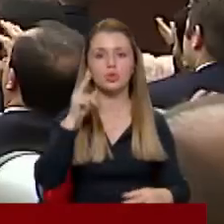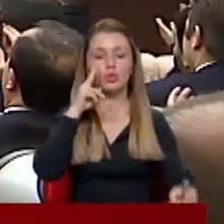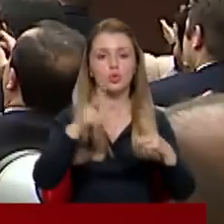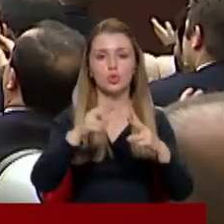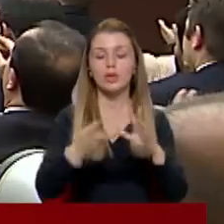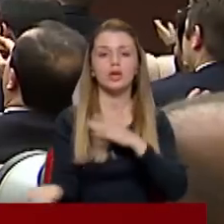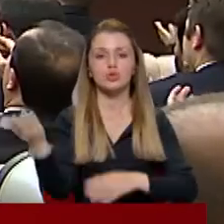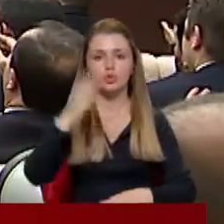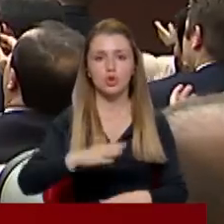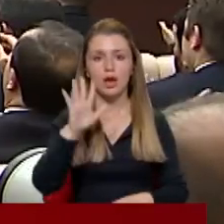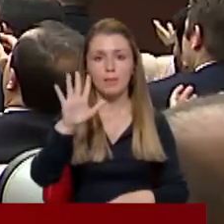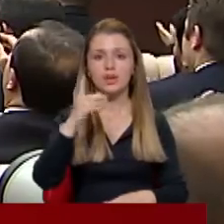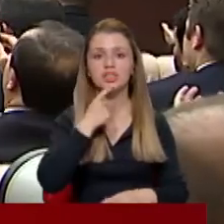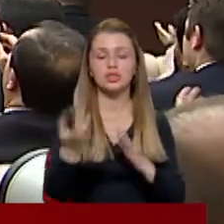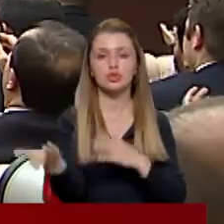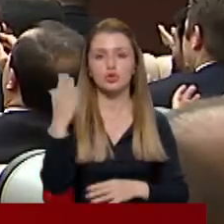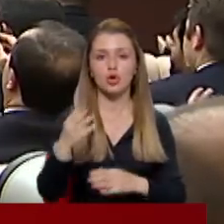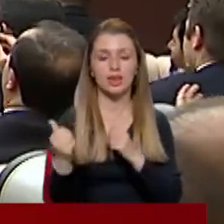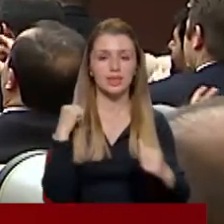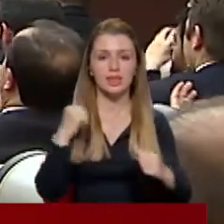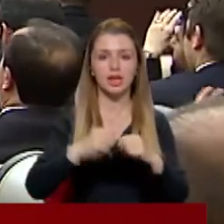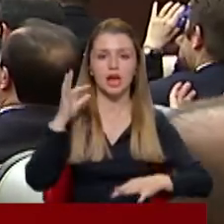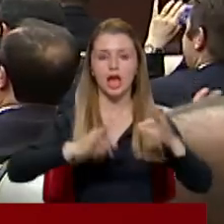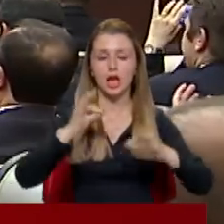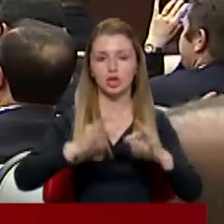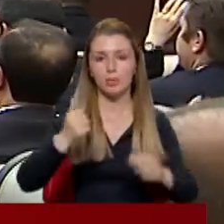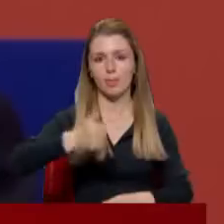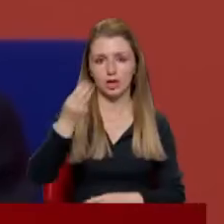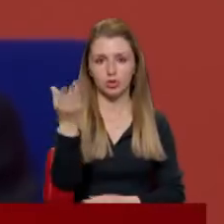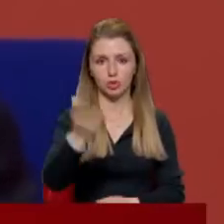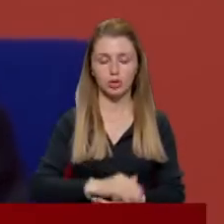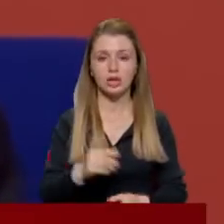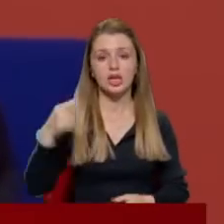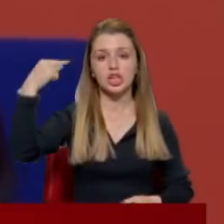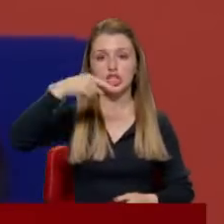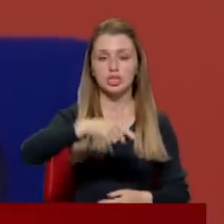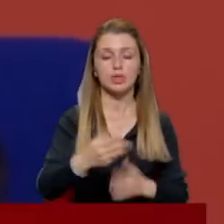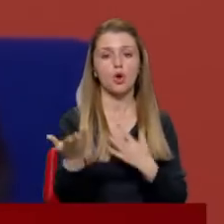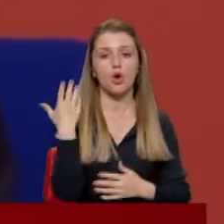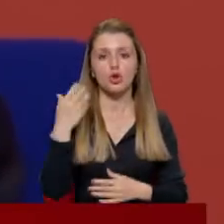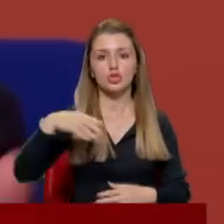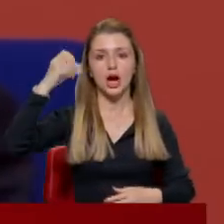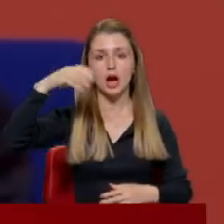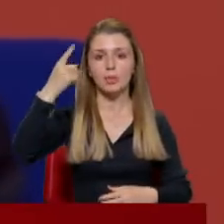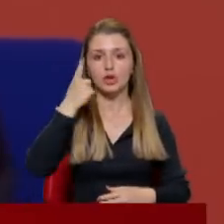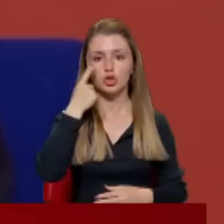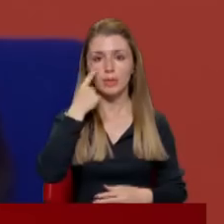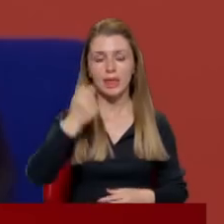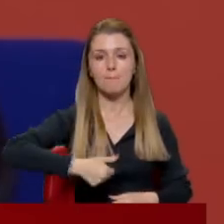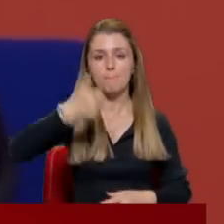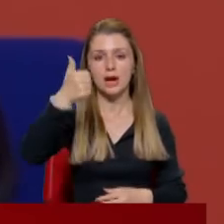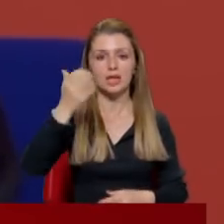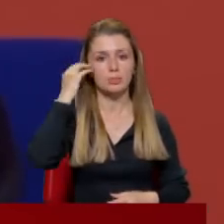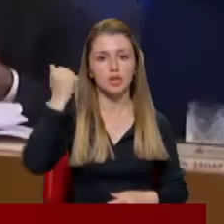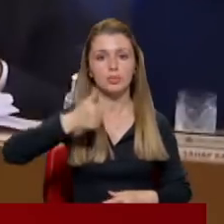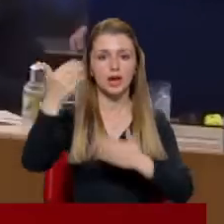görüşmenin ardından 5 yıl sonra yeniden ekonomi yönetiminin dümenine geçti şimşek gibi daha önce Ak Parti hükümetlerinde bakanlık